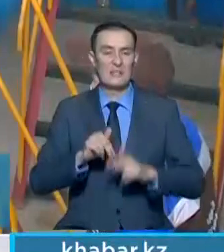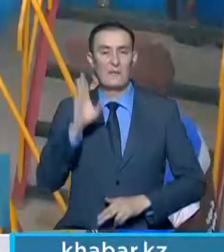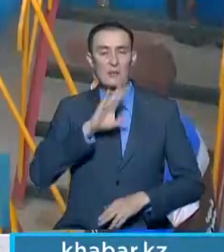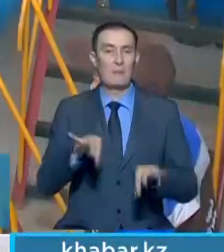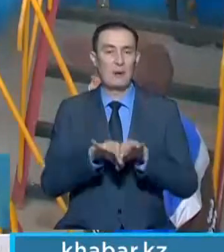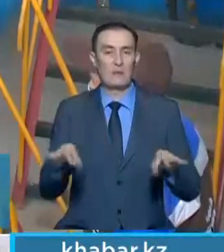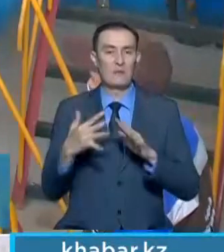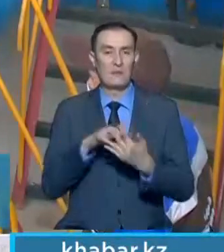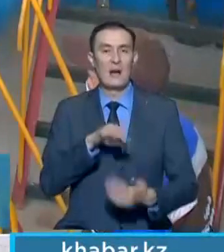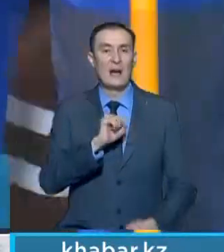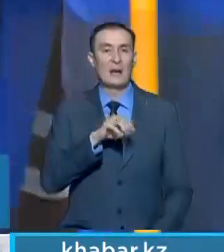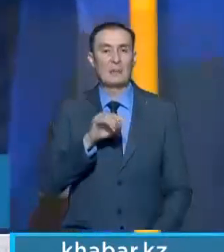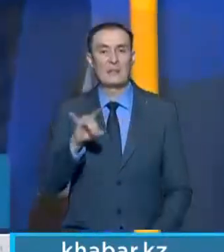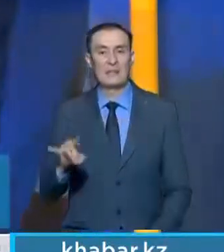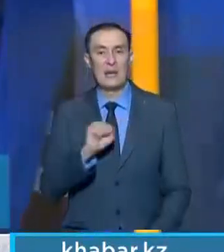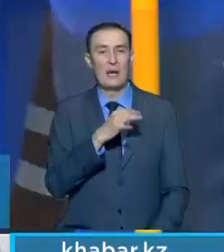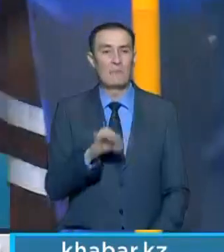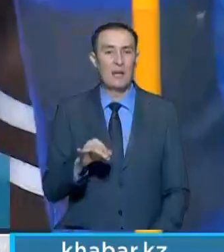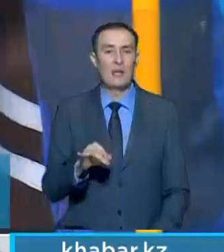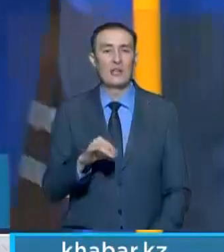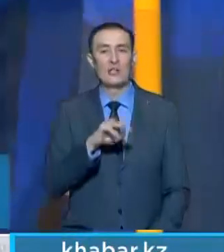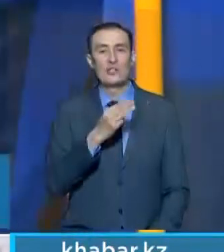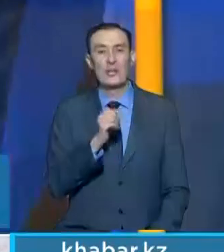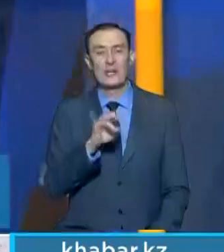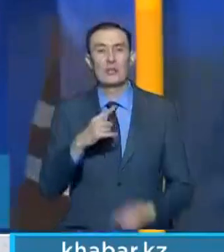водопровода в сёлах Абас Абай Тоха